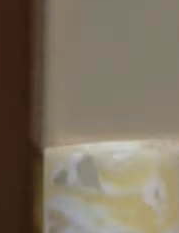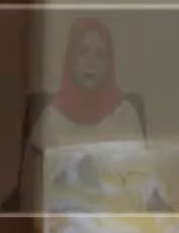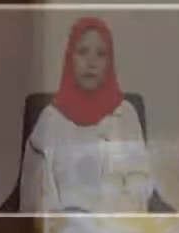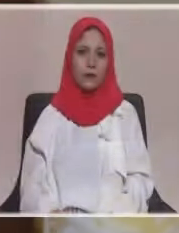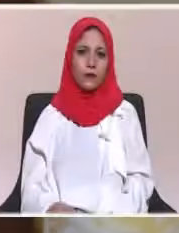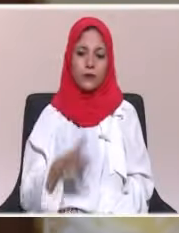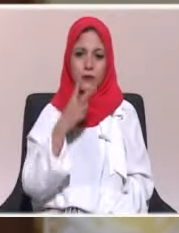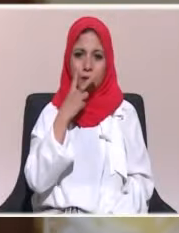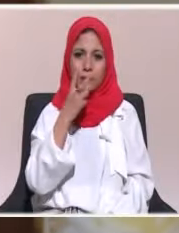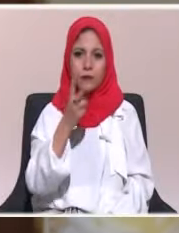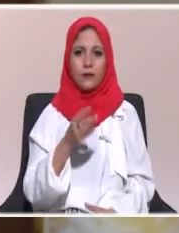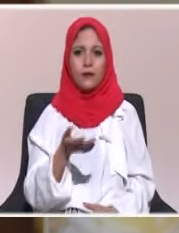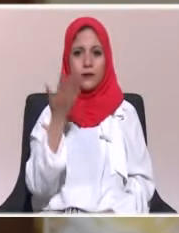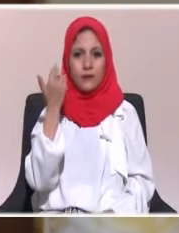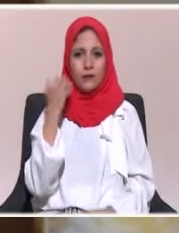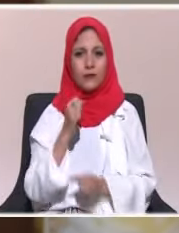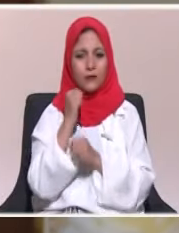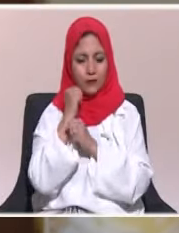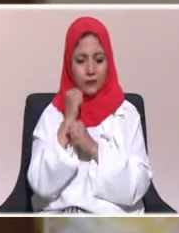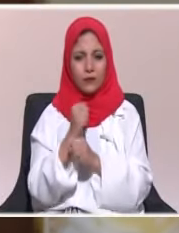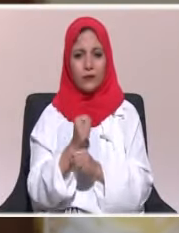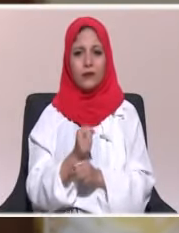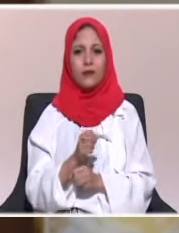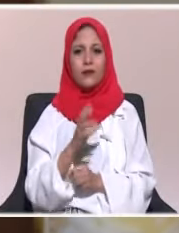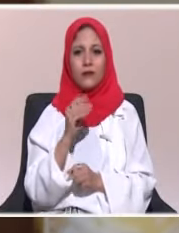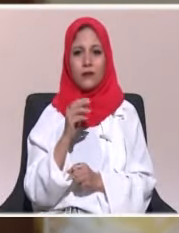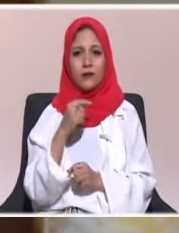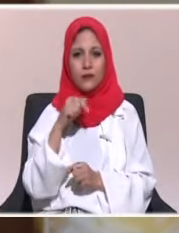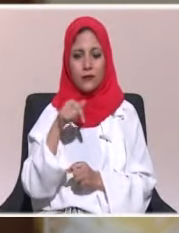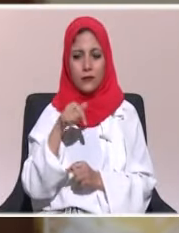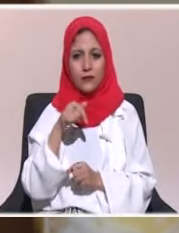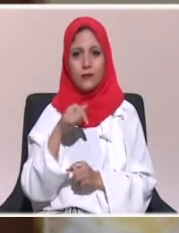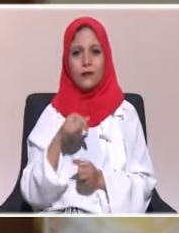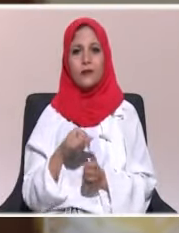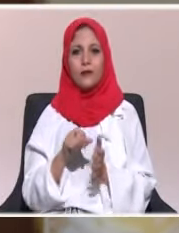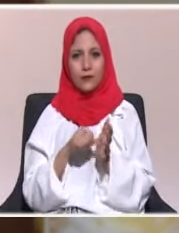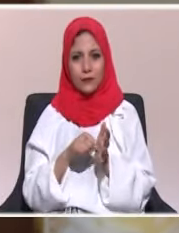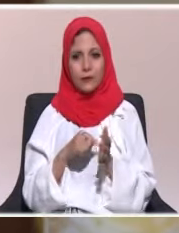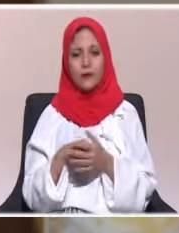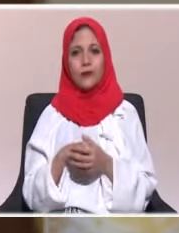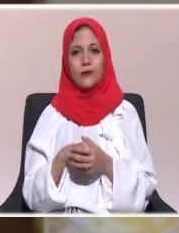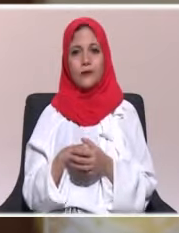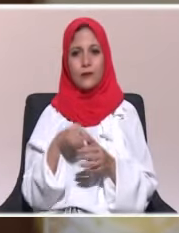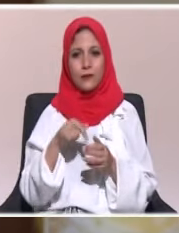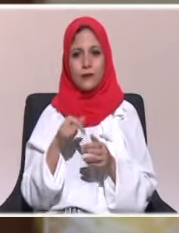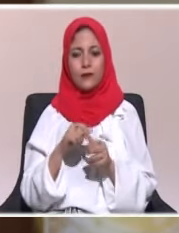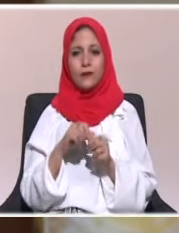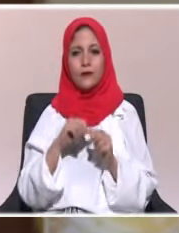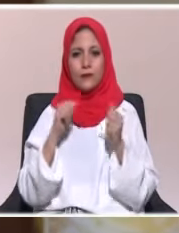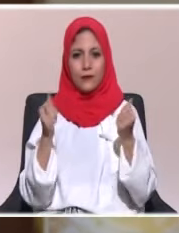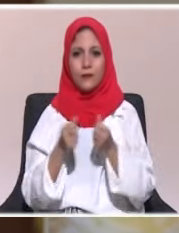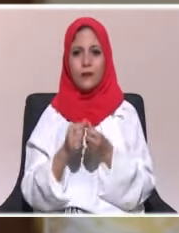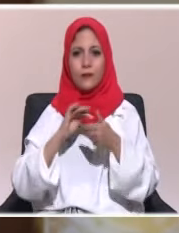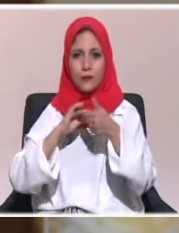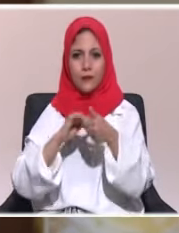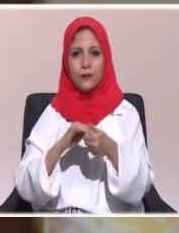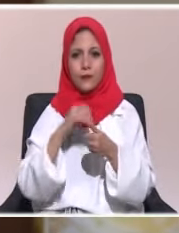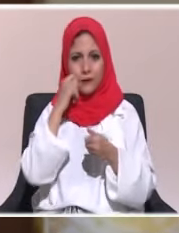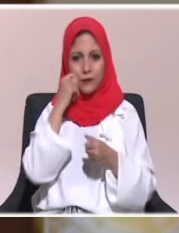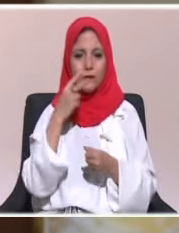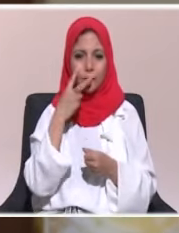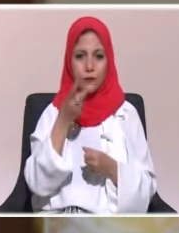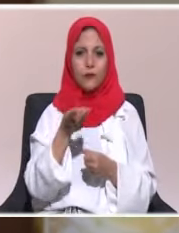زي ما شفنا الامور كانت صعبه جدا والحياه كانت قاسيه، لكن الان وبعد اطلاق مبادره حياه كريمه سافرنا